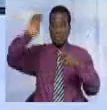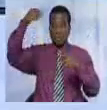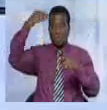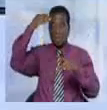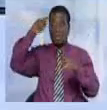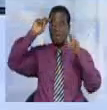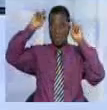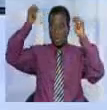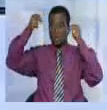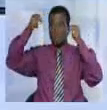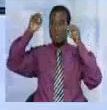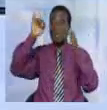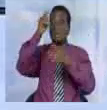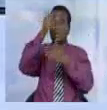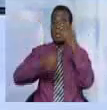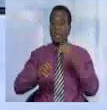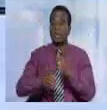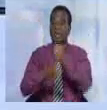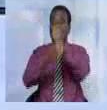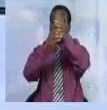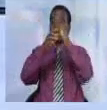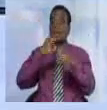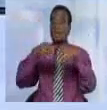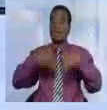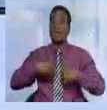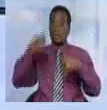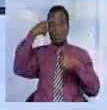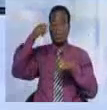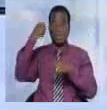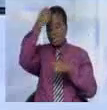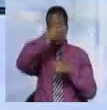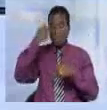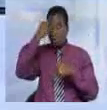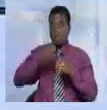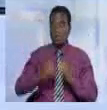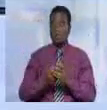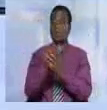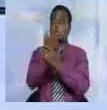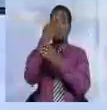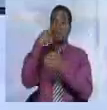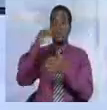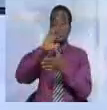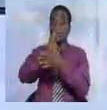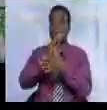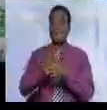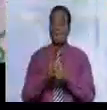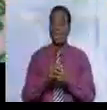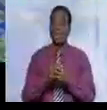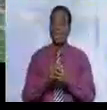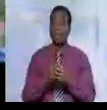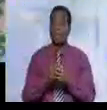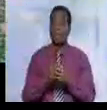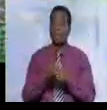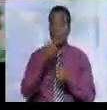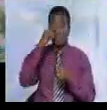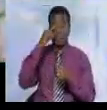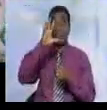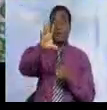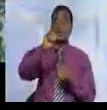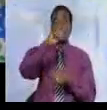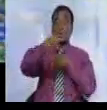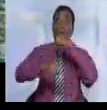thème de ce cinquantenaire, quelle contribution de la jeunesse pour une Afrique émergente? Les détails avec Alvaro Assa.